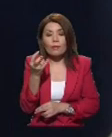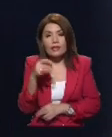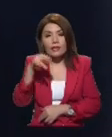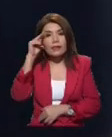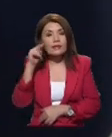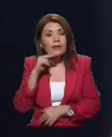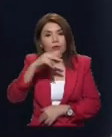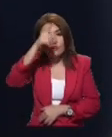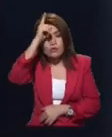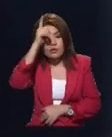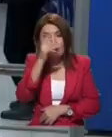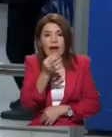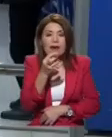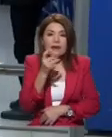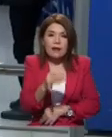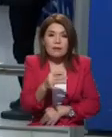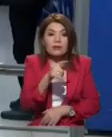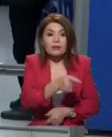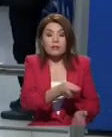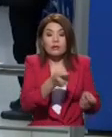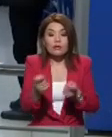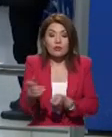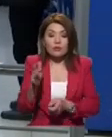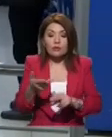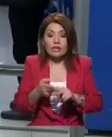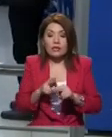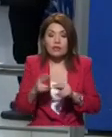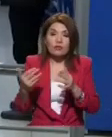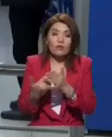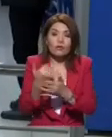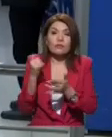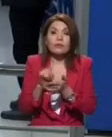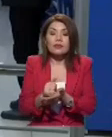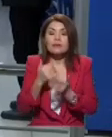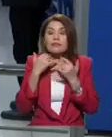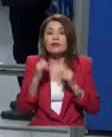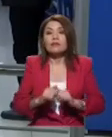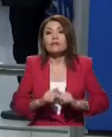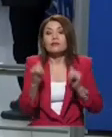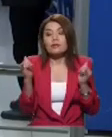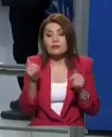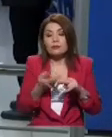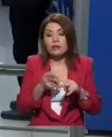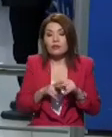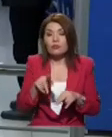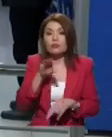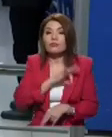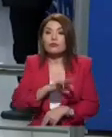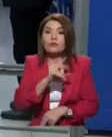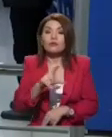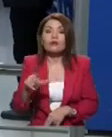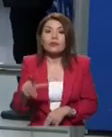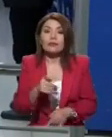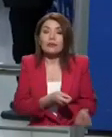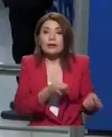Түркия және Араб әмірліктерінен тауар жеткіземіз. Қазірдің өзінде жаңадан қосылған қызмет үшін сұраныс жоғары деп бағалаймыз. Тұтынушыларымыз үшін жеткізу